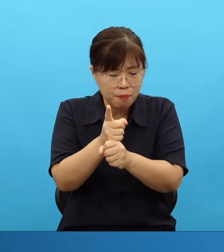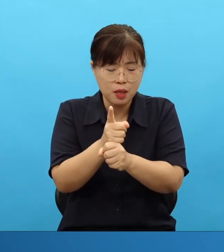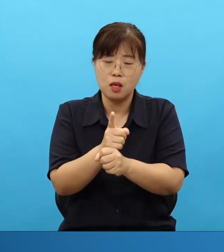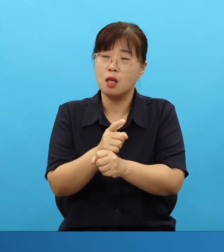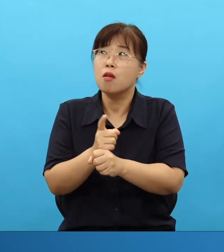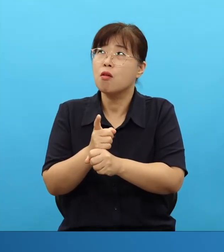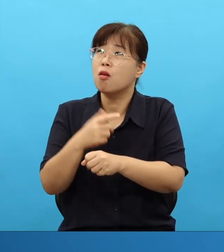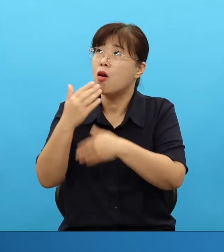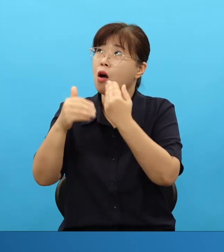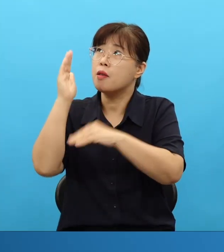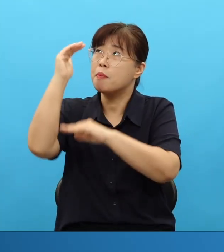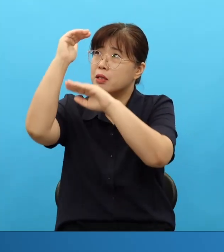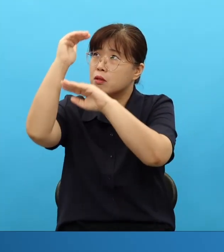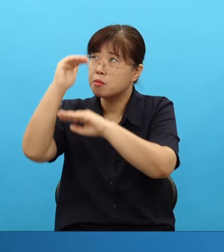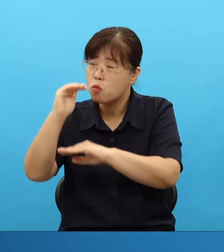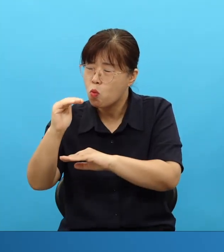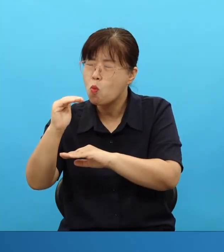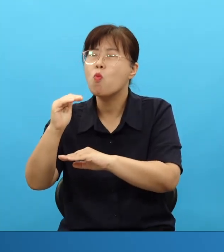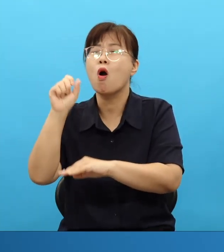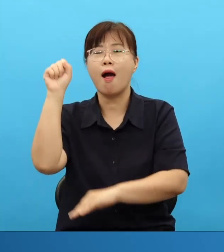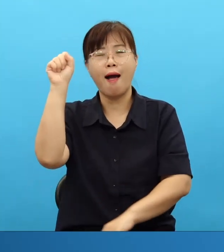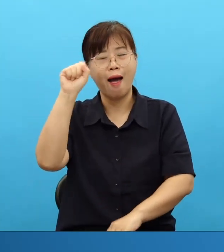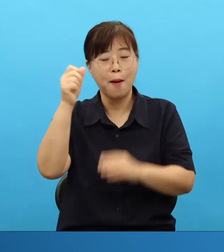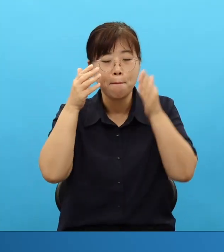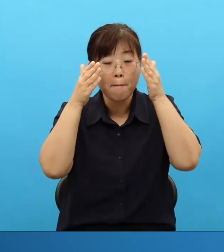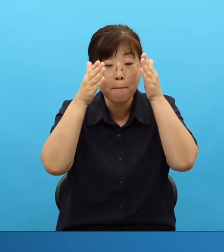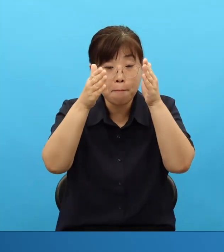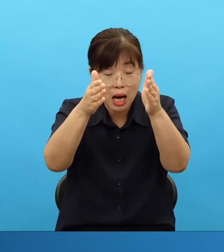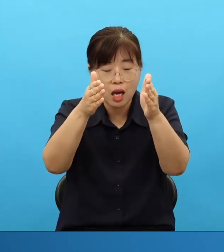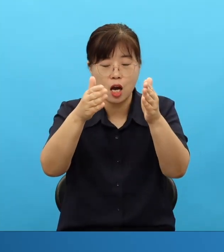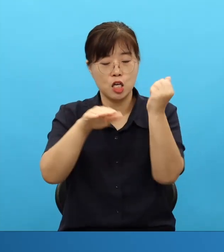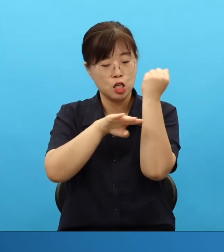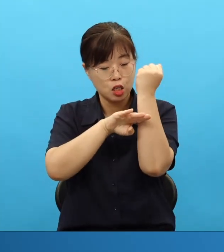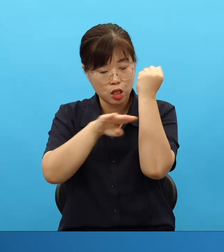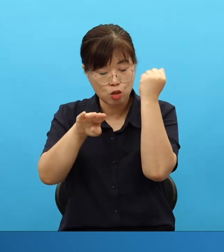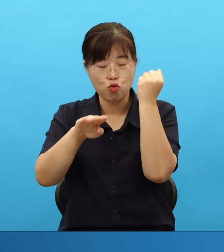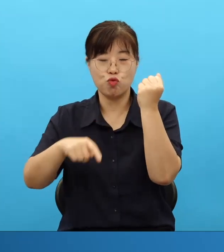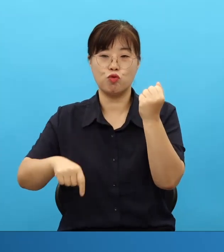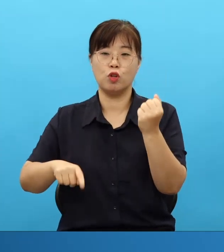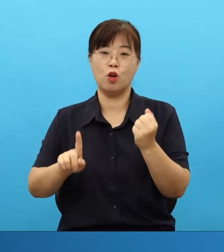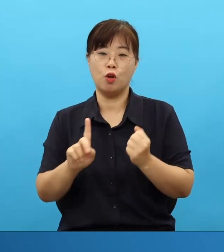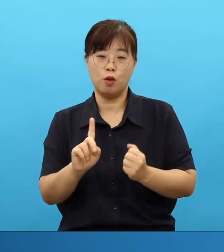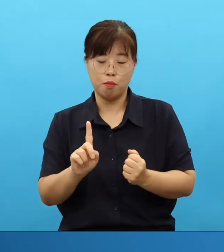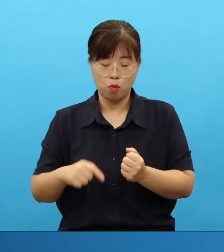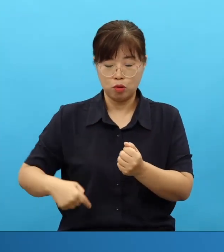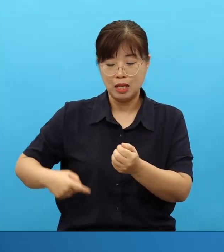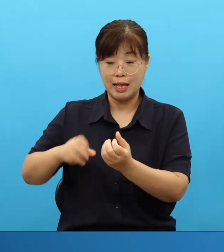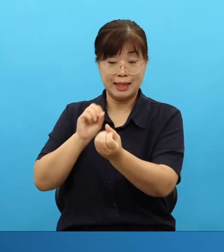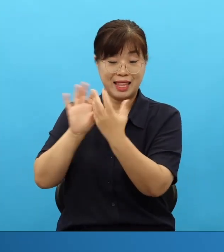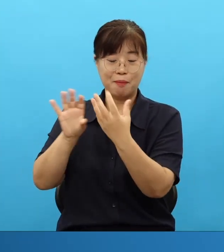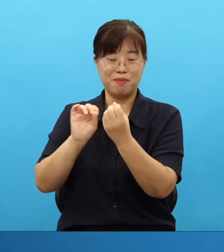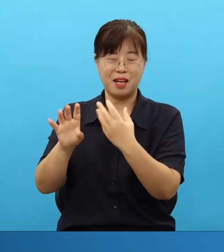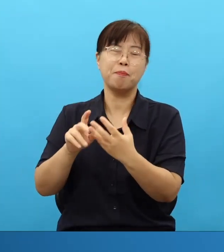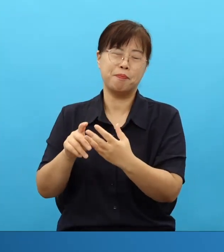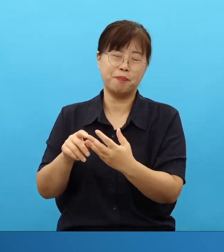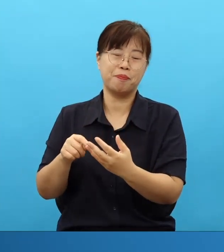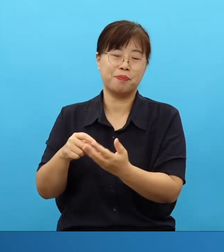거야 다윗이 골리앗 앞에 갈 때 절대 기회를 가지고 간